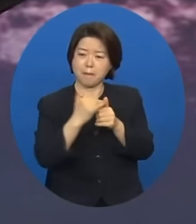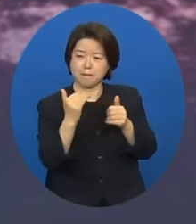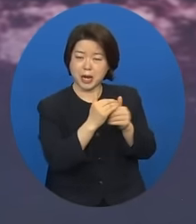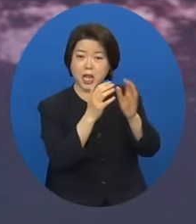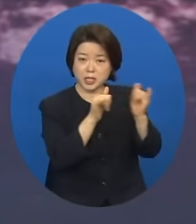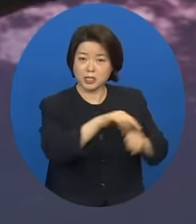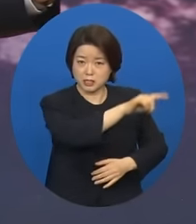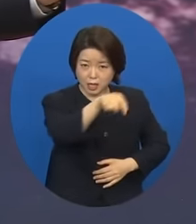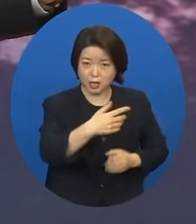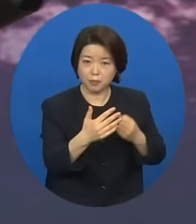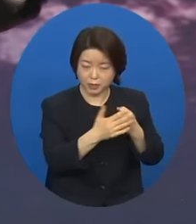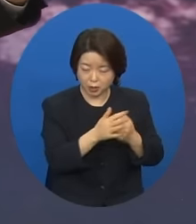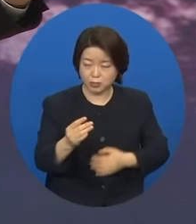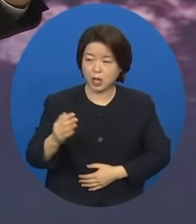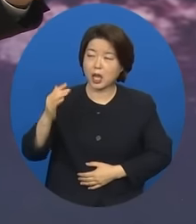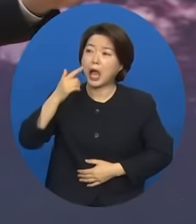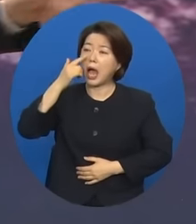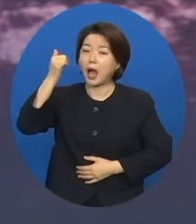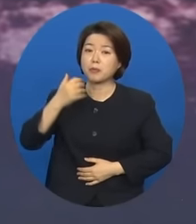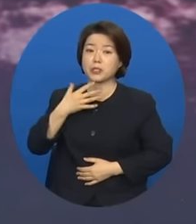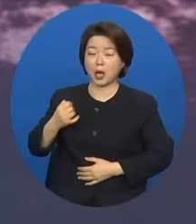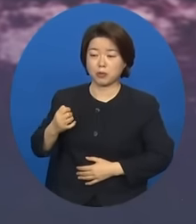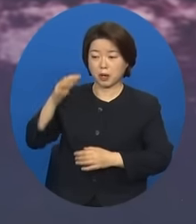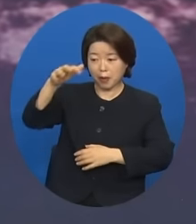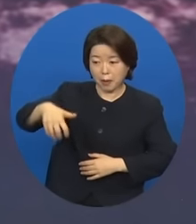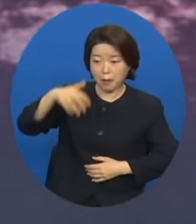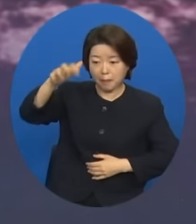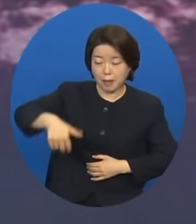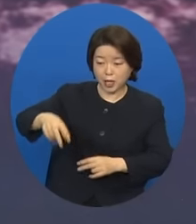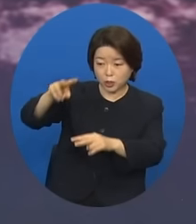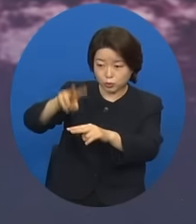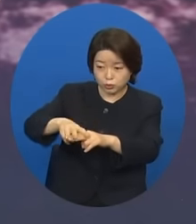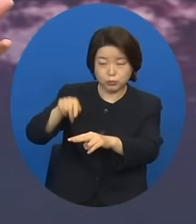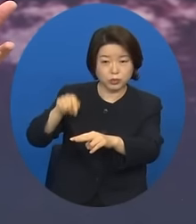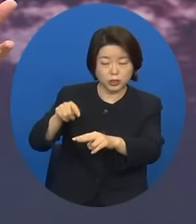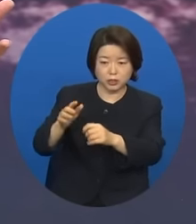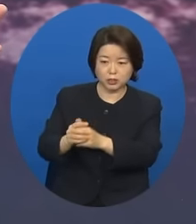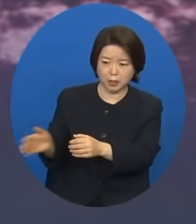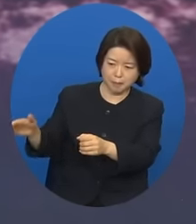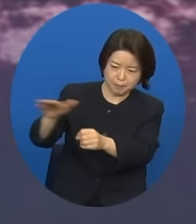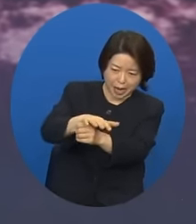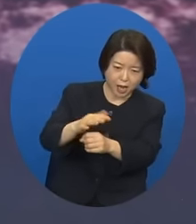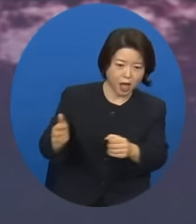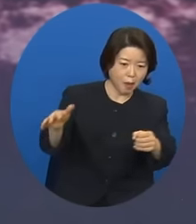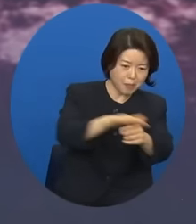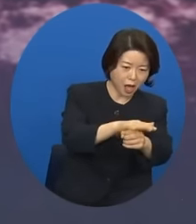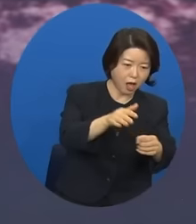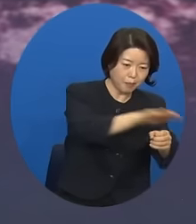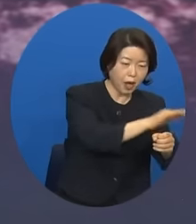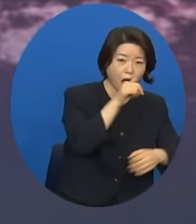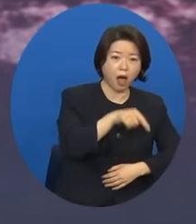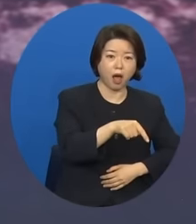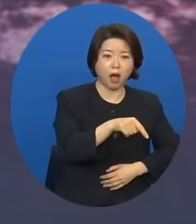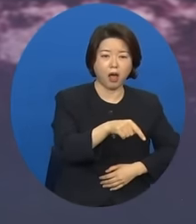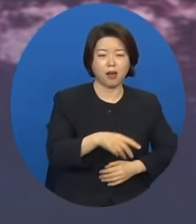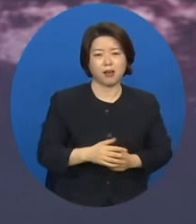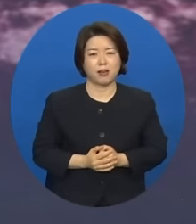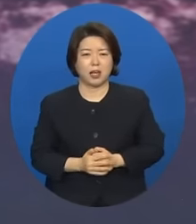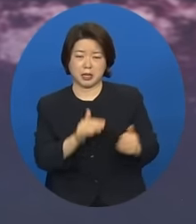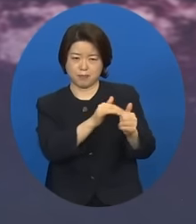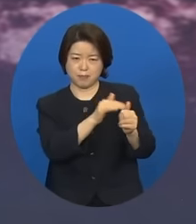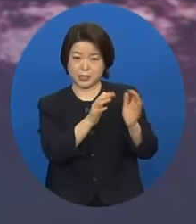아버지 아브라함이 던 우물이 다 메꿔져 있는 거 매워져 있는 거예 자 14절 보십시오 블레셋 사람이 그를